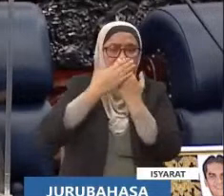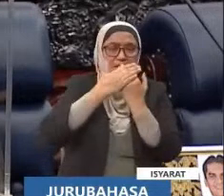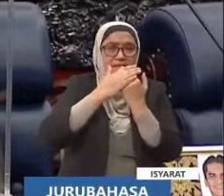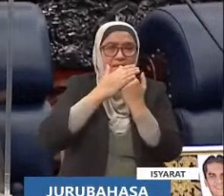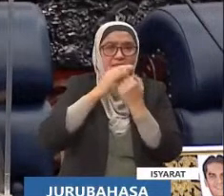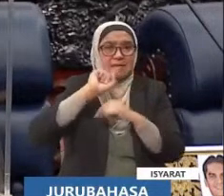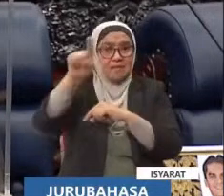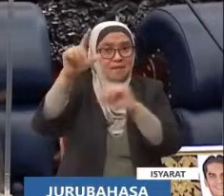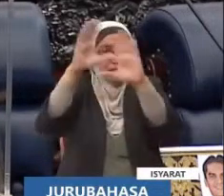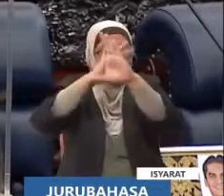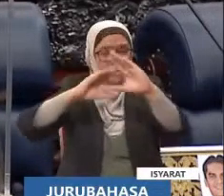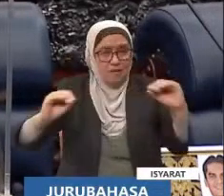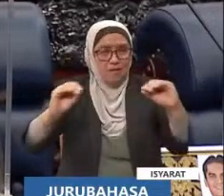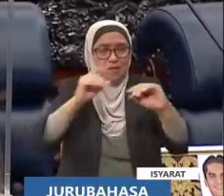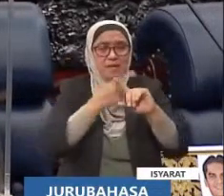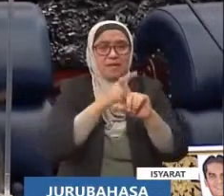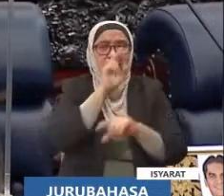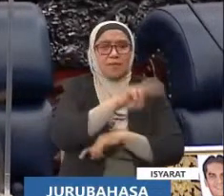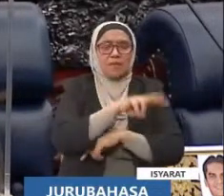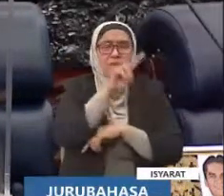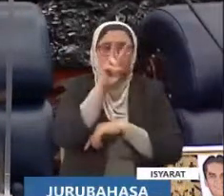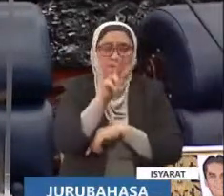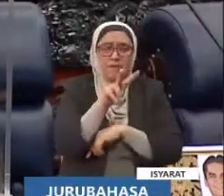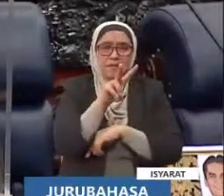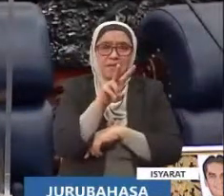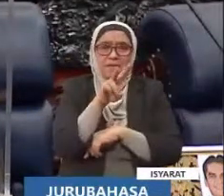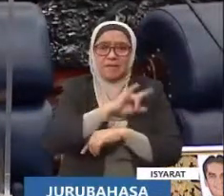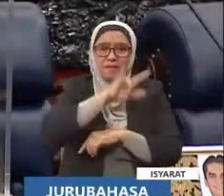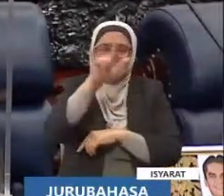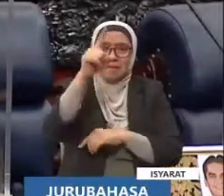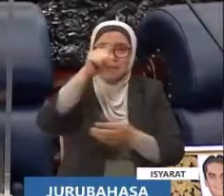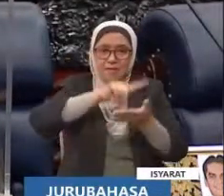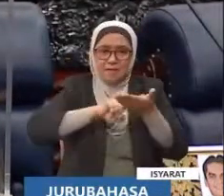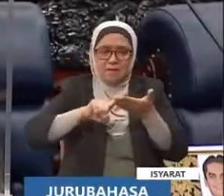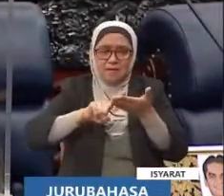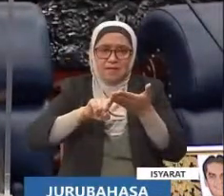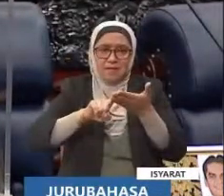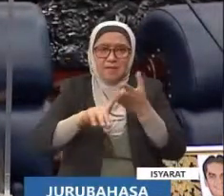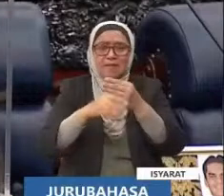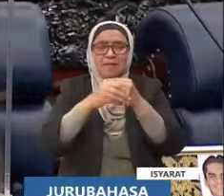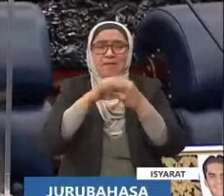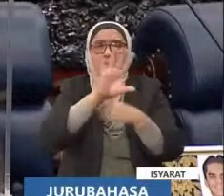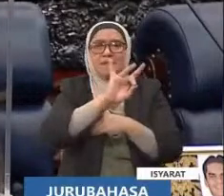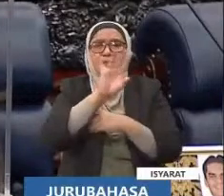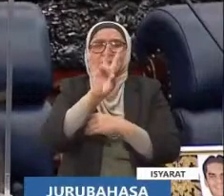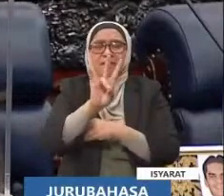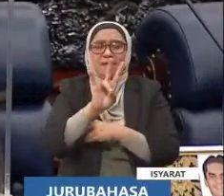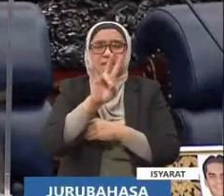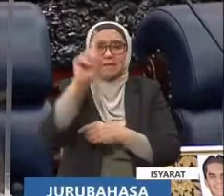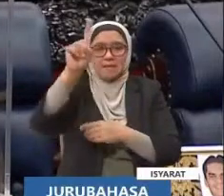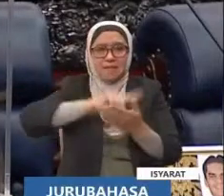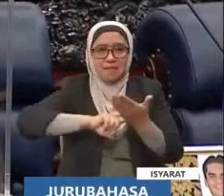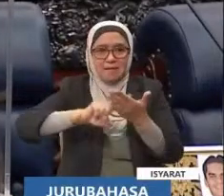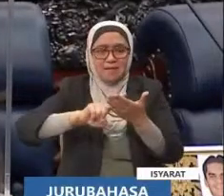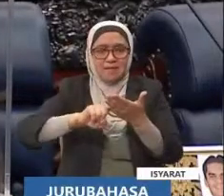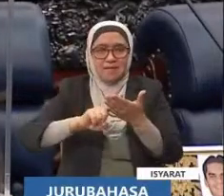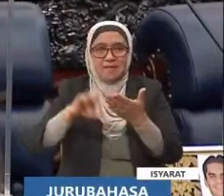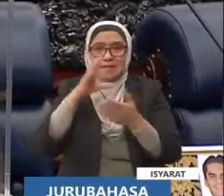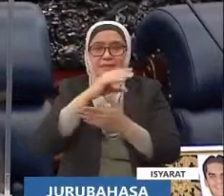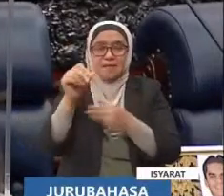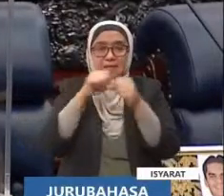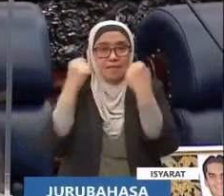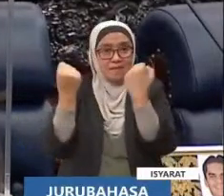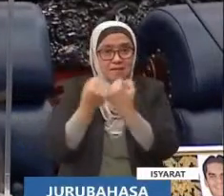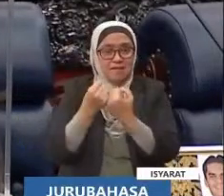dua kedua penerbangan seminggu kepada 87 penerbangan sepenuh pada masuk waktu yang sama Serikat penerbangan dibenarkan untuk